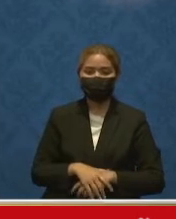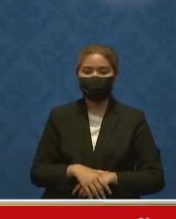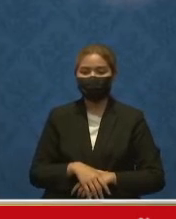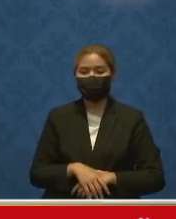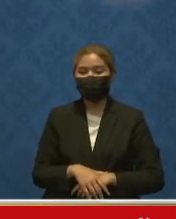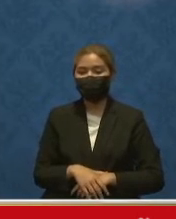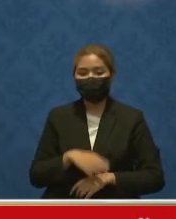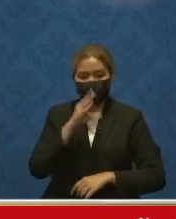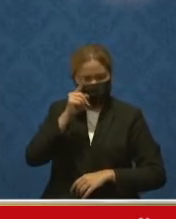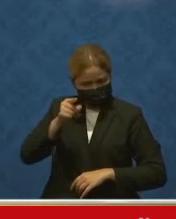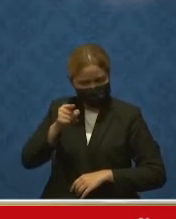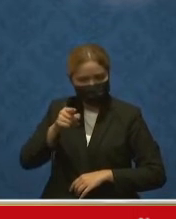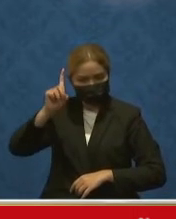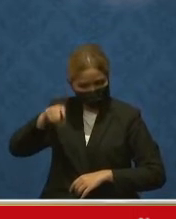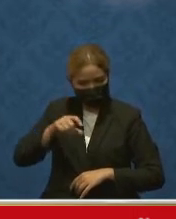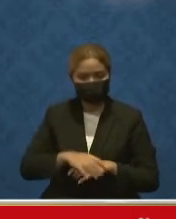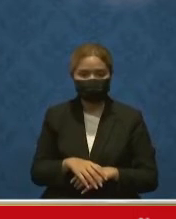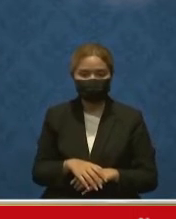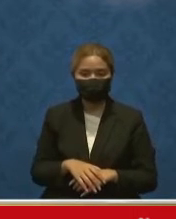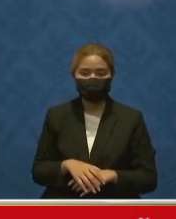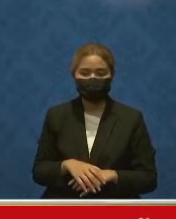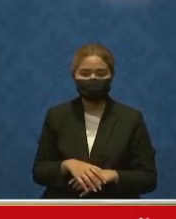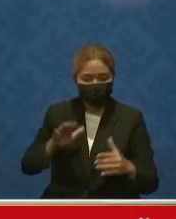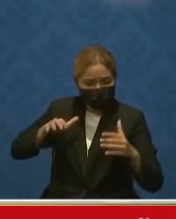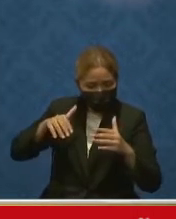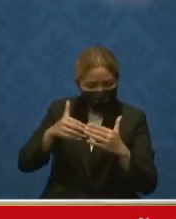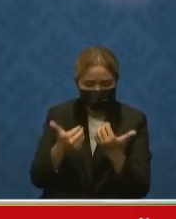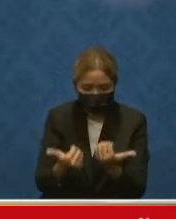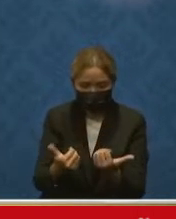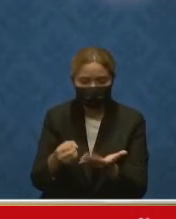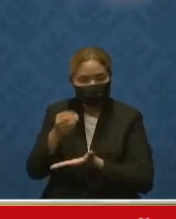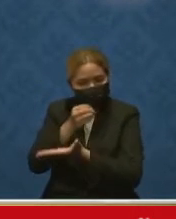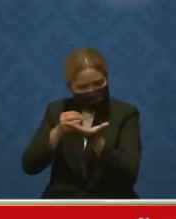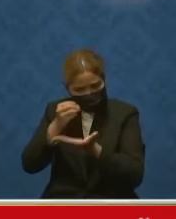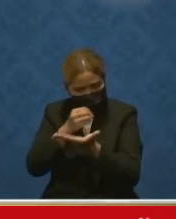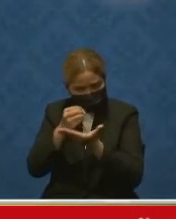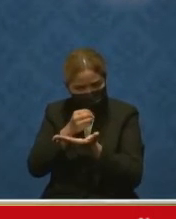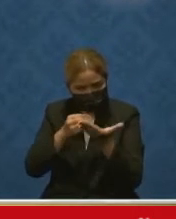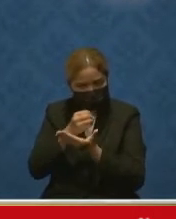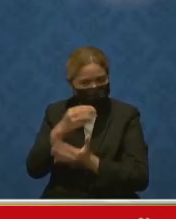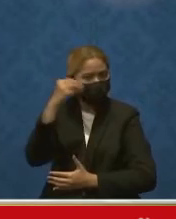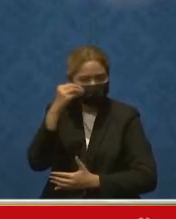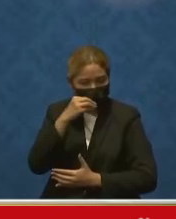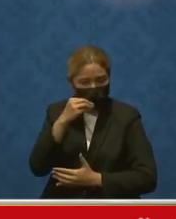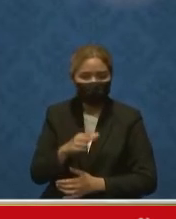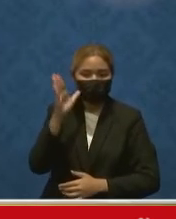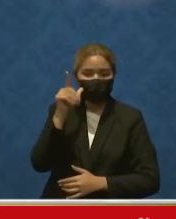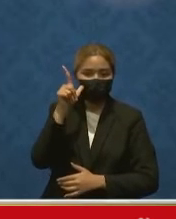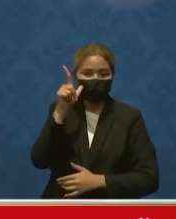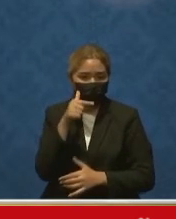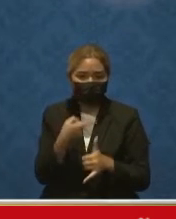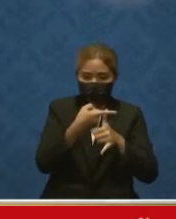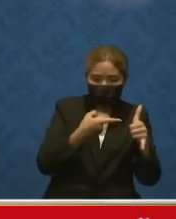เป็นค่อยไปก็ได้ยาเสพติดให้กี่ครั้งแล้วครับดูข่าวทีวีพ่อถ้าแม่ฆ่าลูกลูกค้าพ่อ